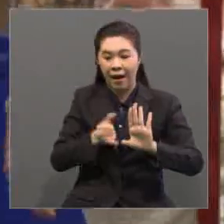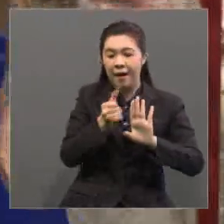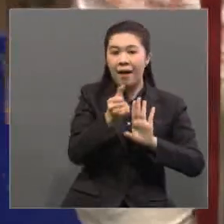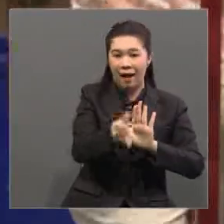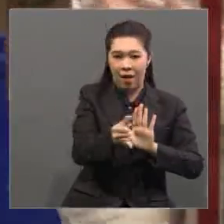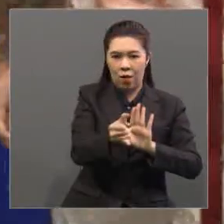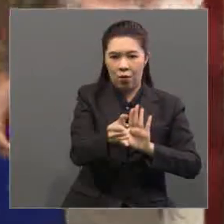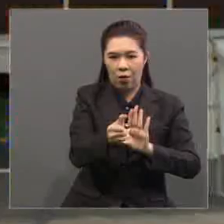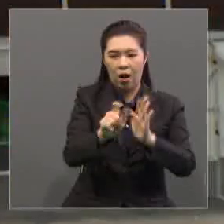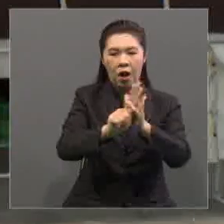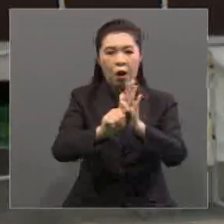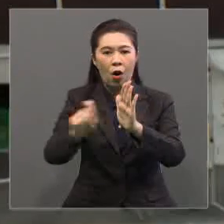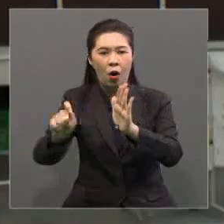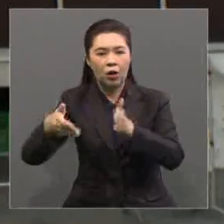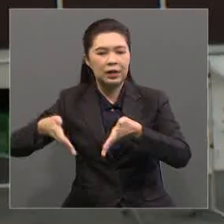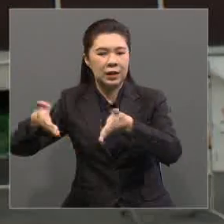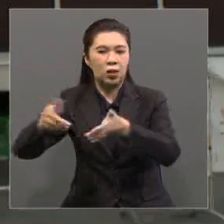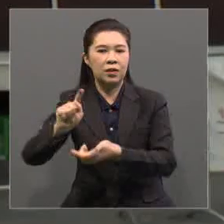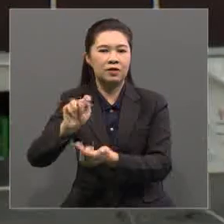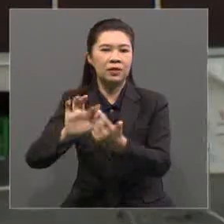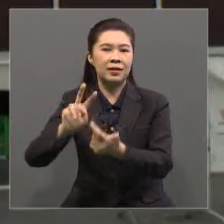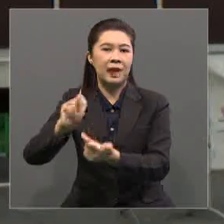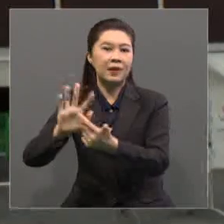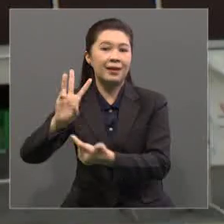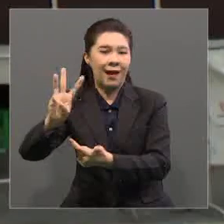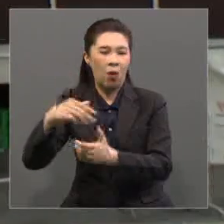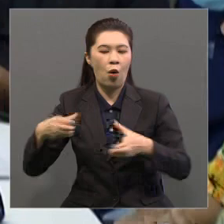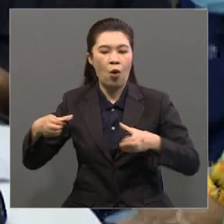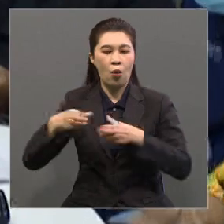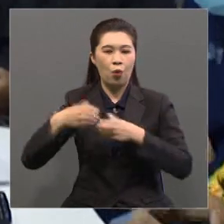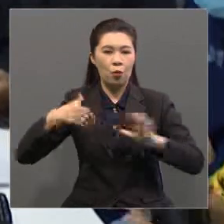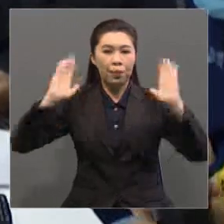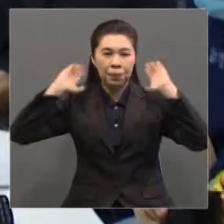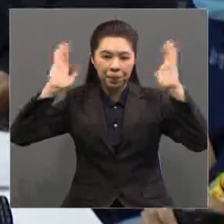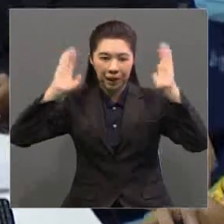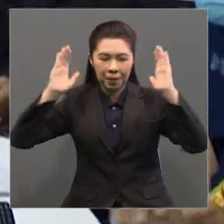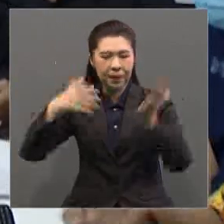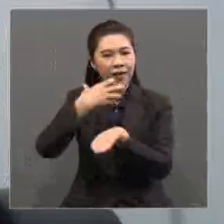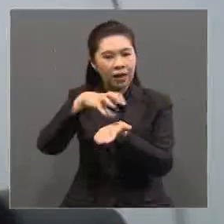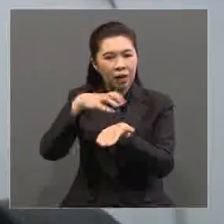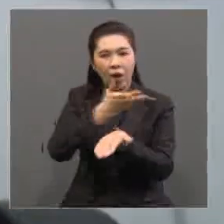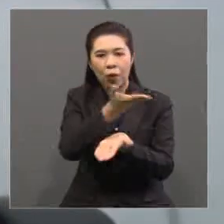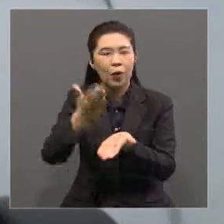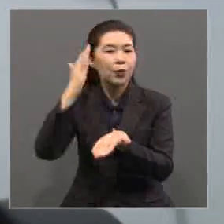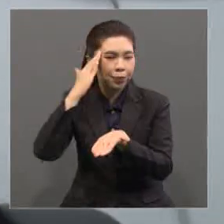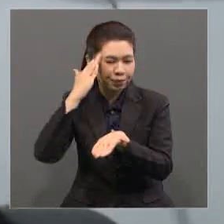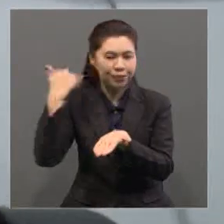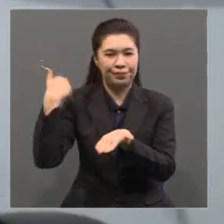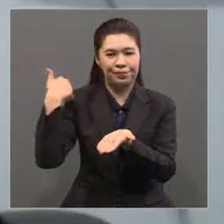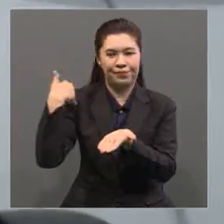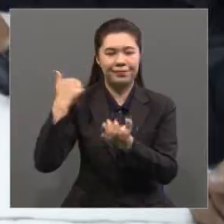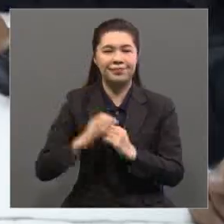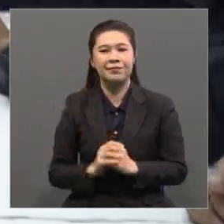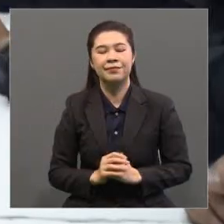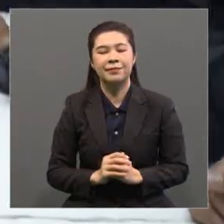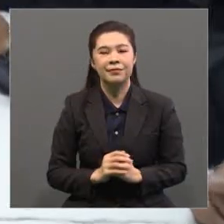ออกถนนตะนาวมีการจัดทีมสื่อสารประชาสัมพันธ์ให้ประชาชนได้รับทราบ 2-3ภาษาแล้วนะครับและ